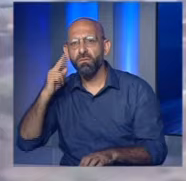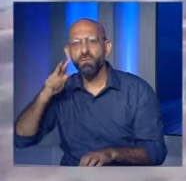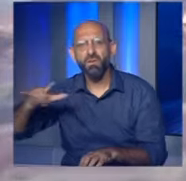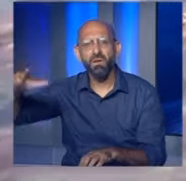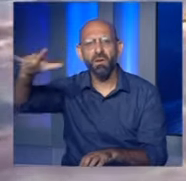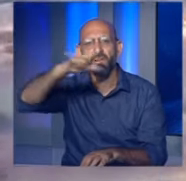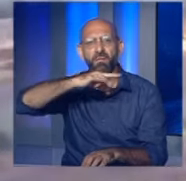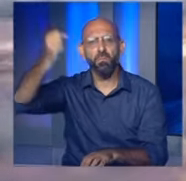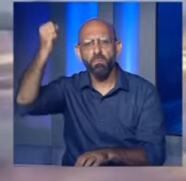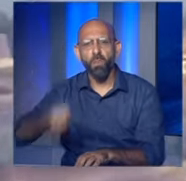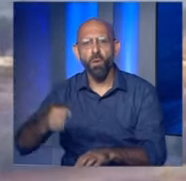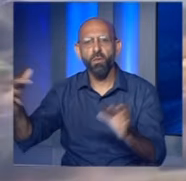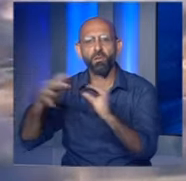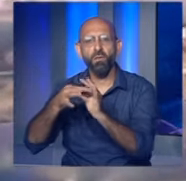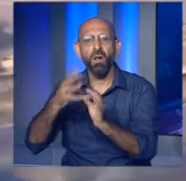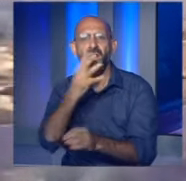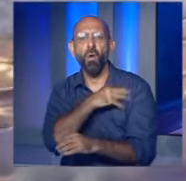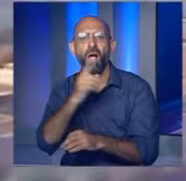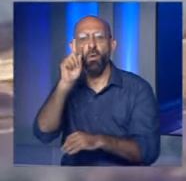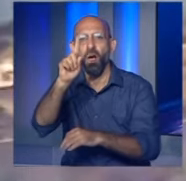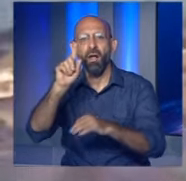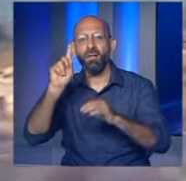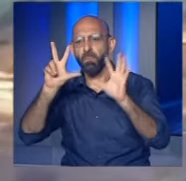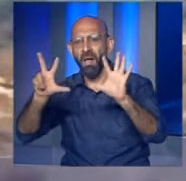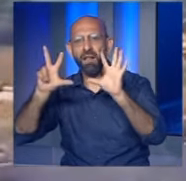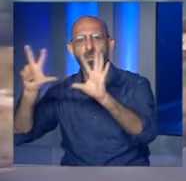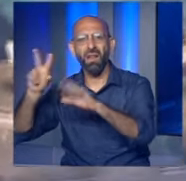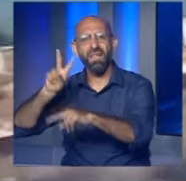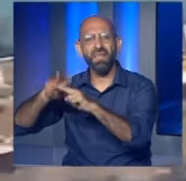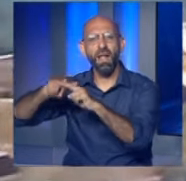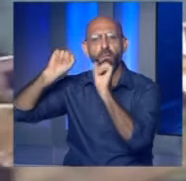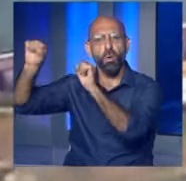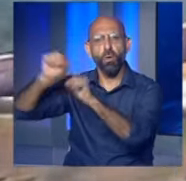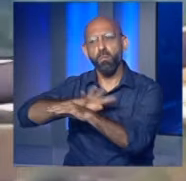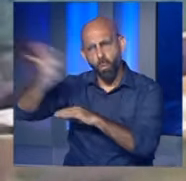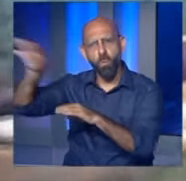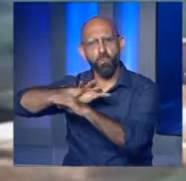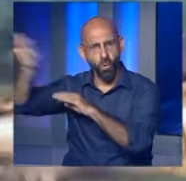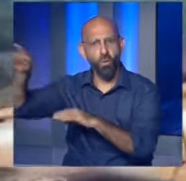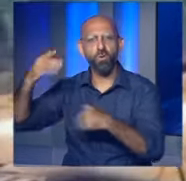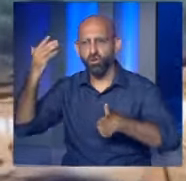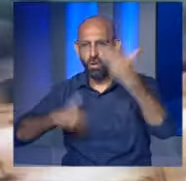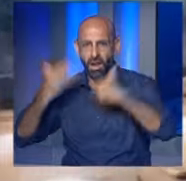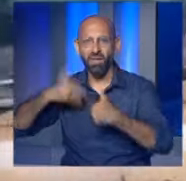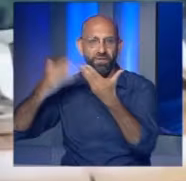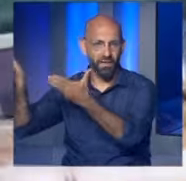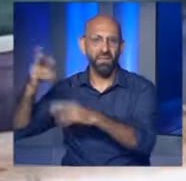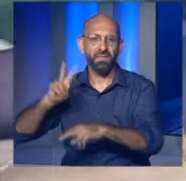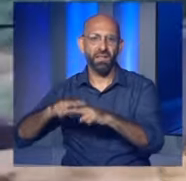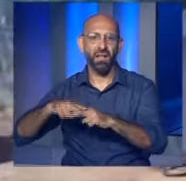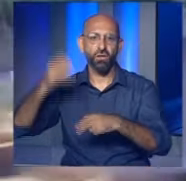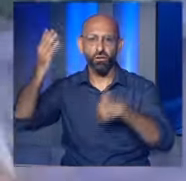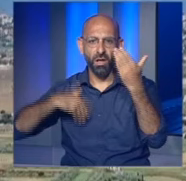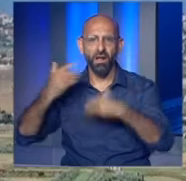من المسيرات الانقضاض على مقر قياده كتائب المدرعات التابعه للواء 188 في ثكنه راويه الاسرائيليه واصابه